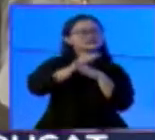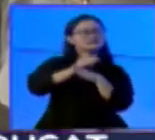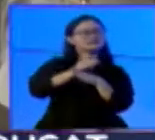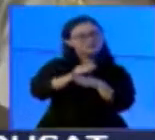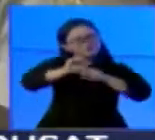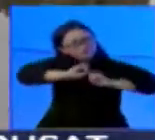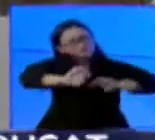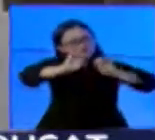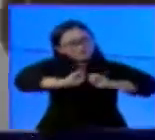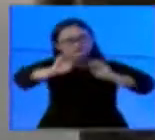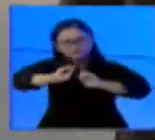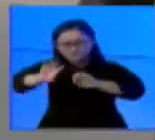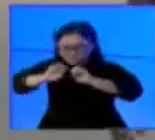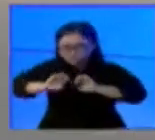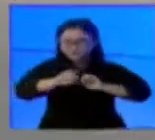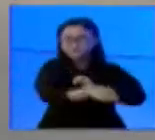akan berikan edukasi.